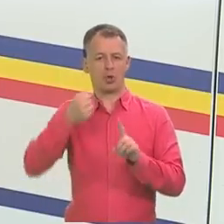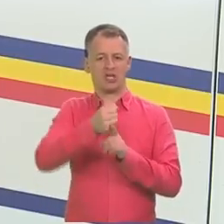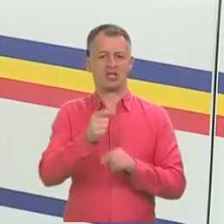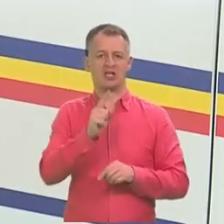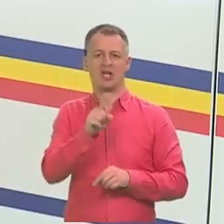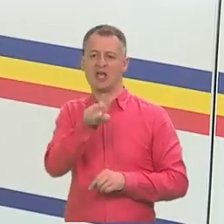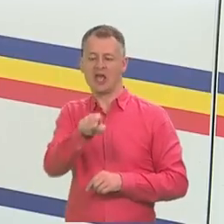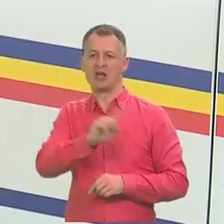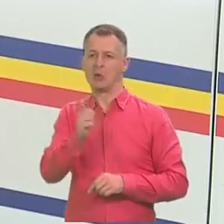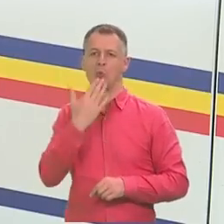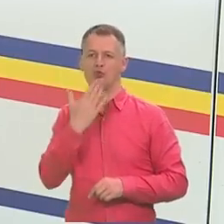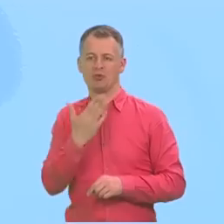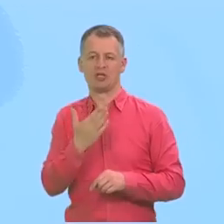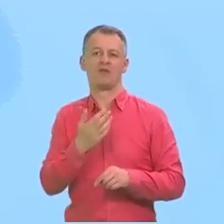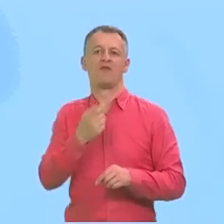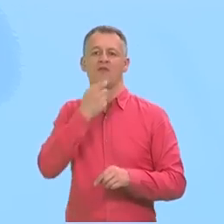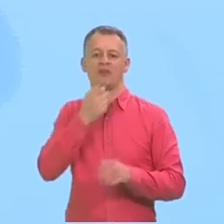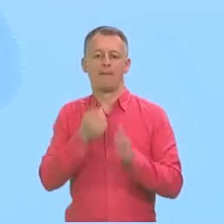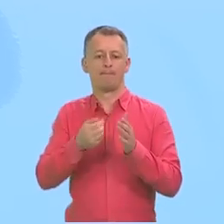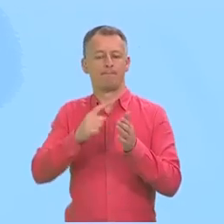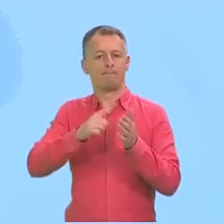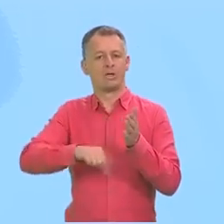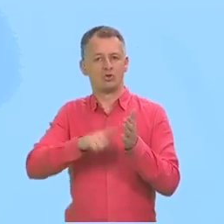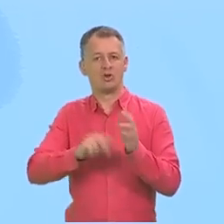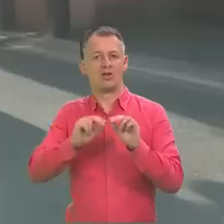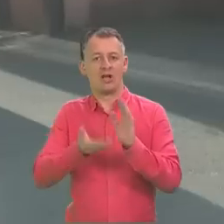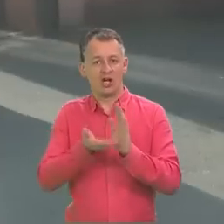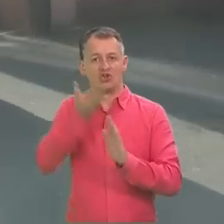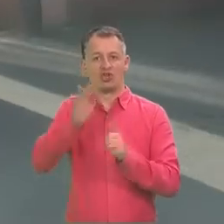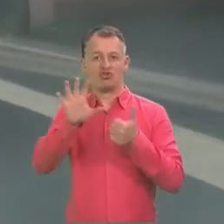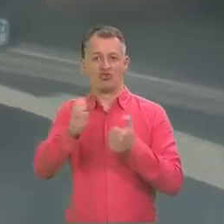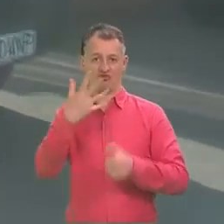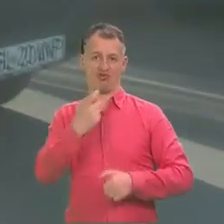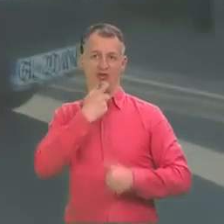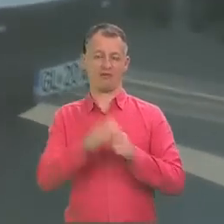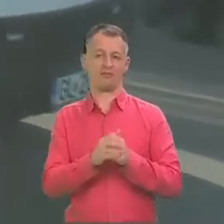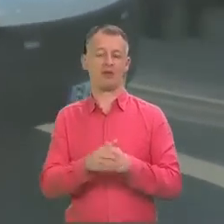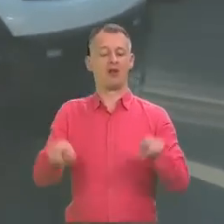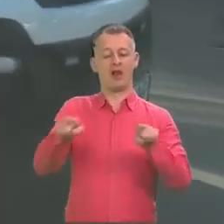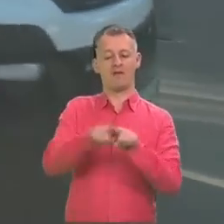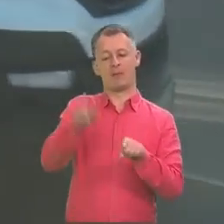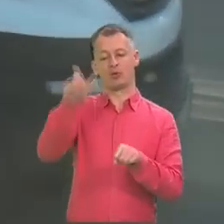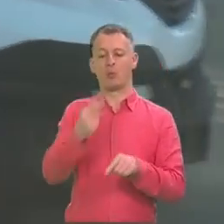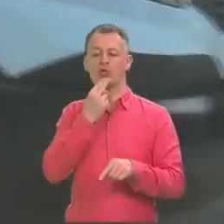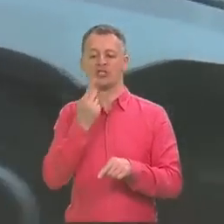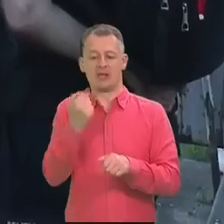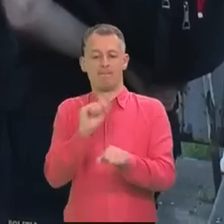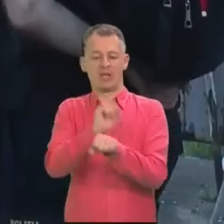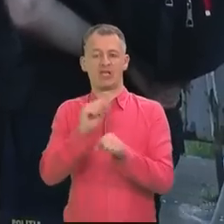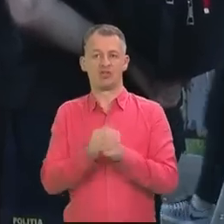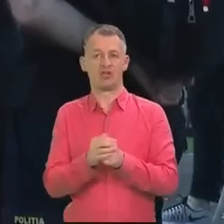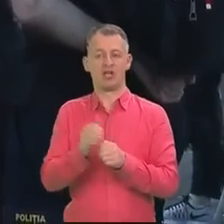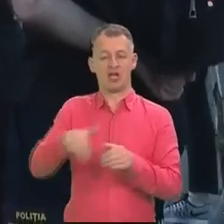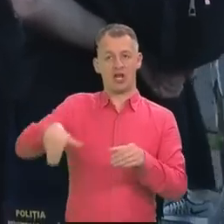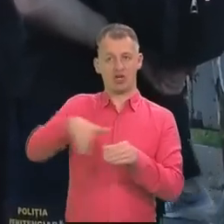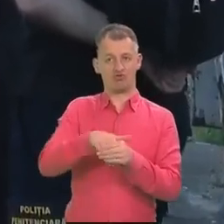vârsta de pensionare a celor din sistem ar urma să crească la 65 de ani. Proteste sunt și rândul polițiștilor din penitenciare. La Galați, angajați închisorii au